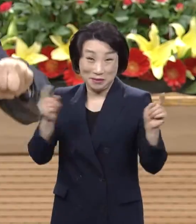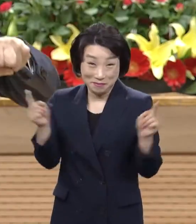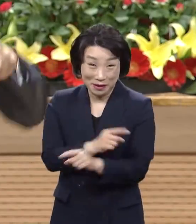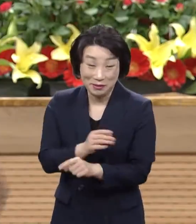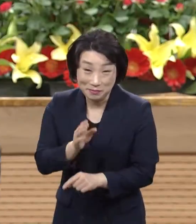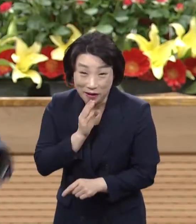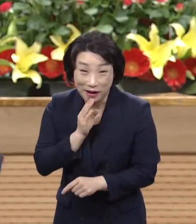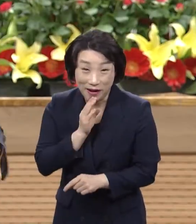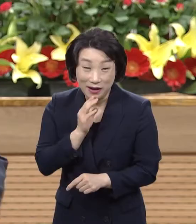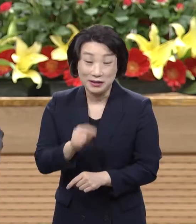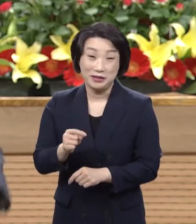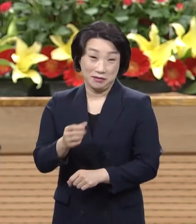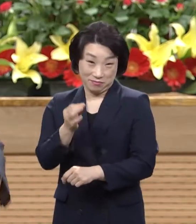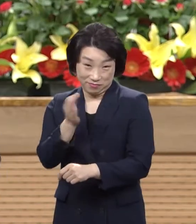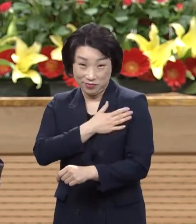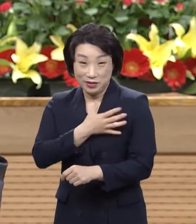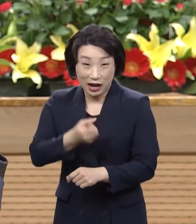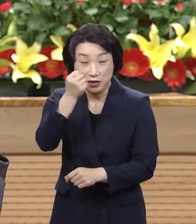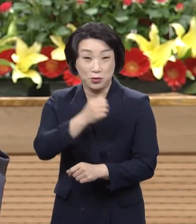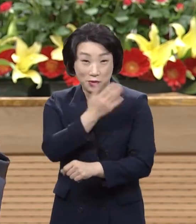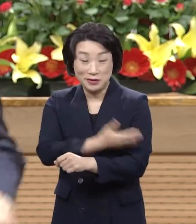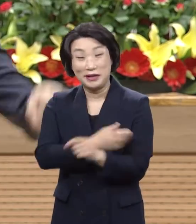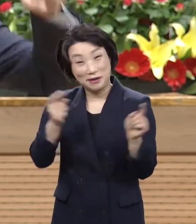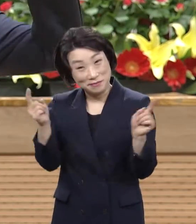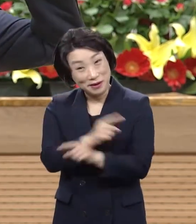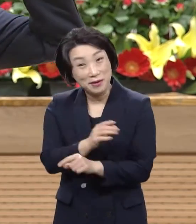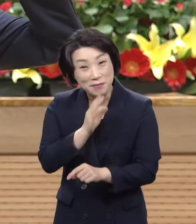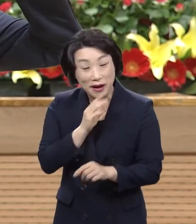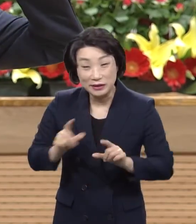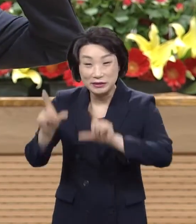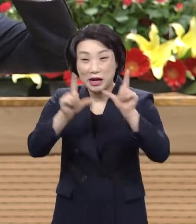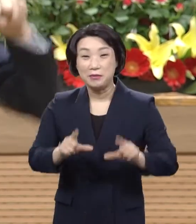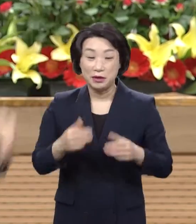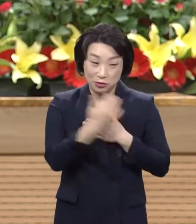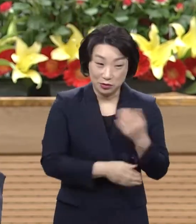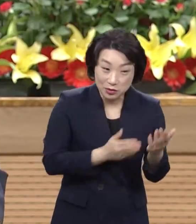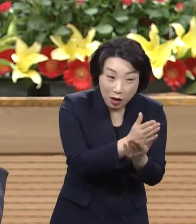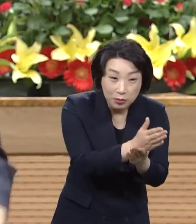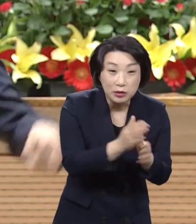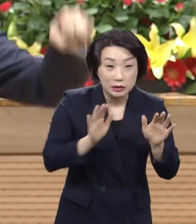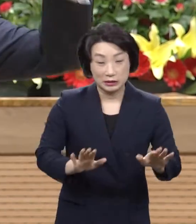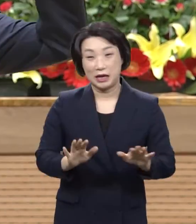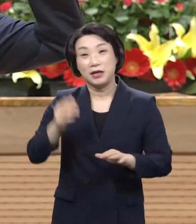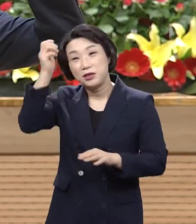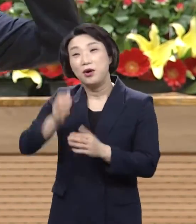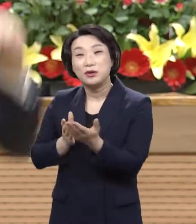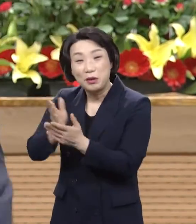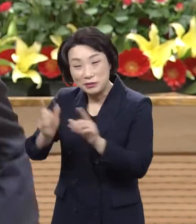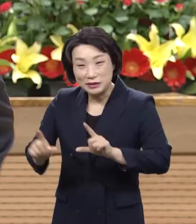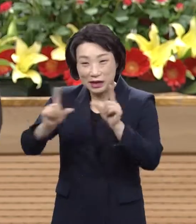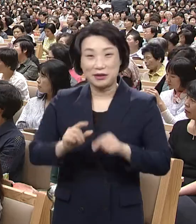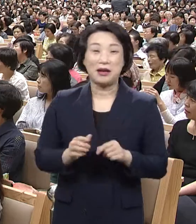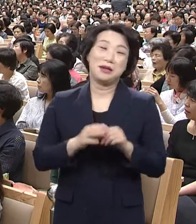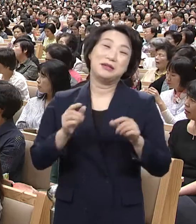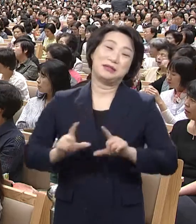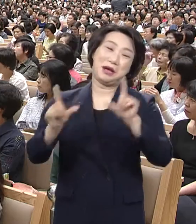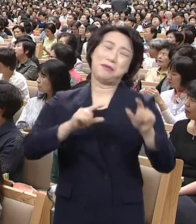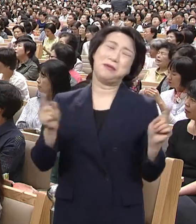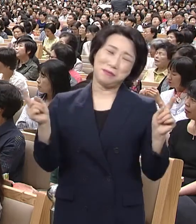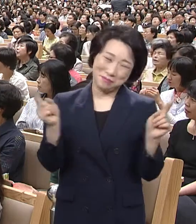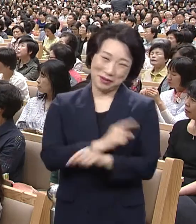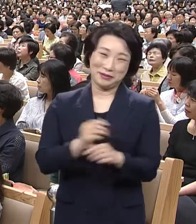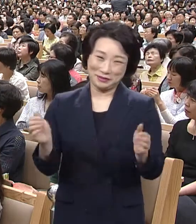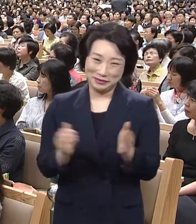그가 가진 부유가 달라진다 이 말이. 삶 자체가 육으로 살던 자가 영적으로 삶이 바뀌어진다 이